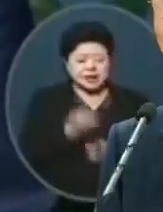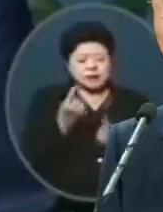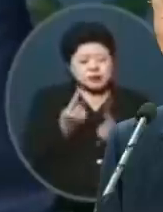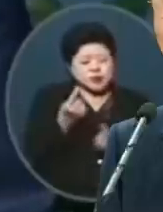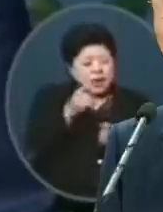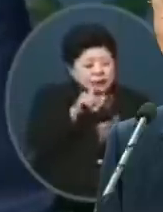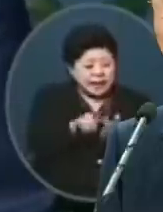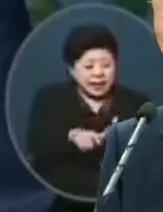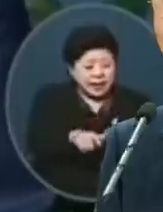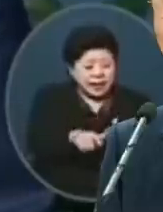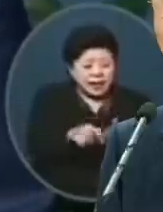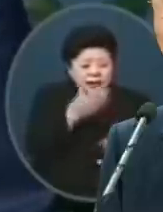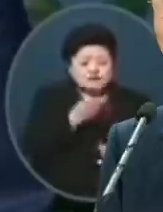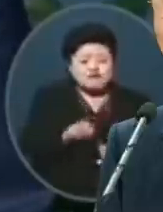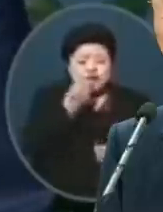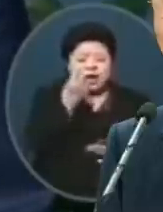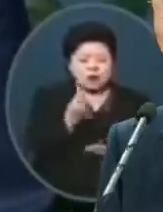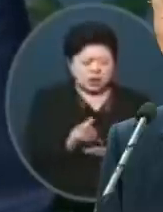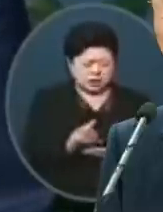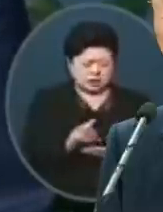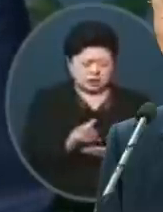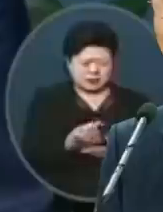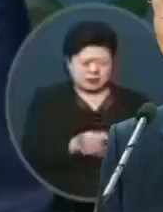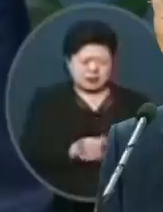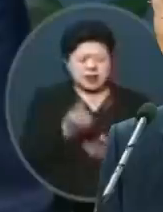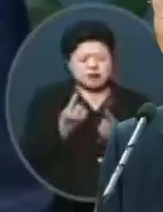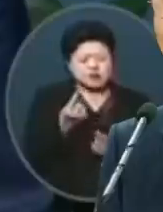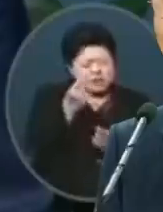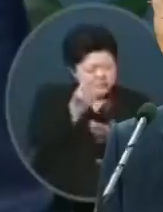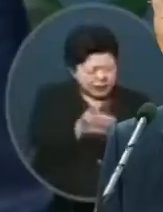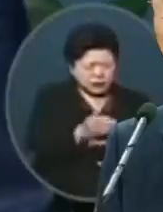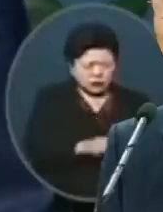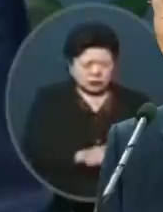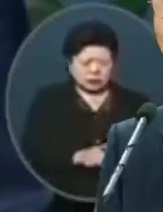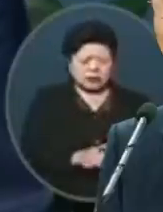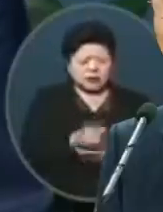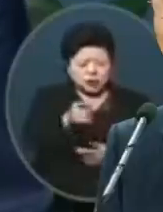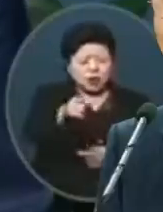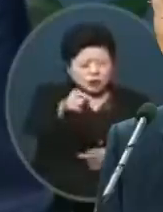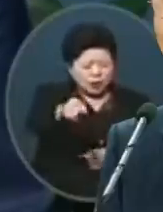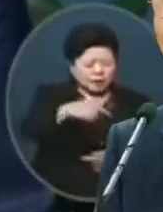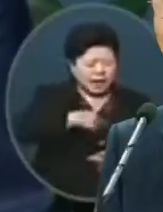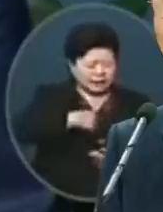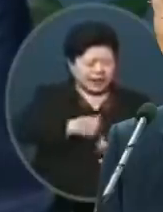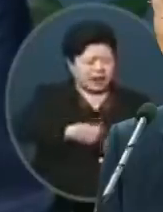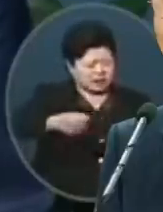비교할 때 불행이 생기는 것입니다. 비교하지 말아야 돼. 너는 너고 나는 나다.